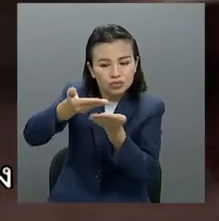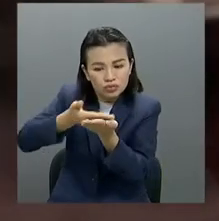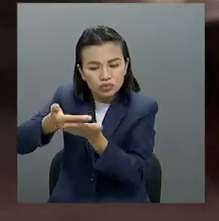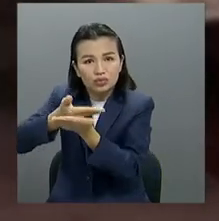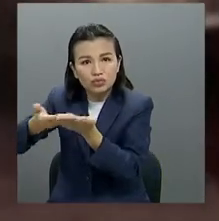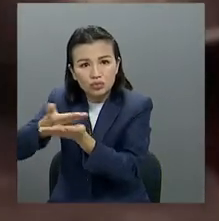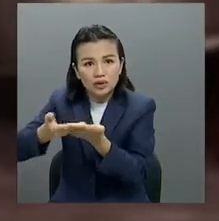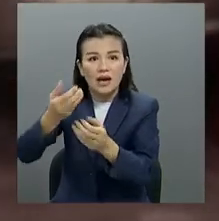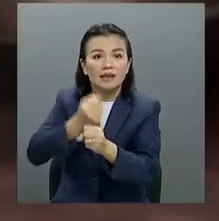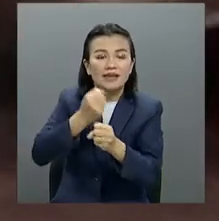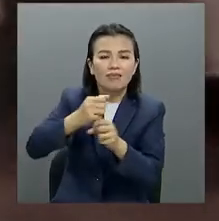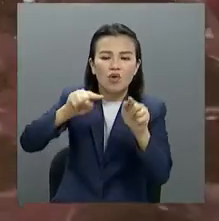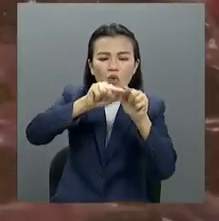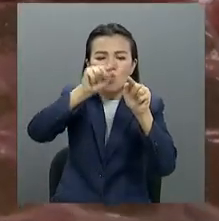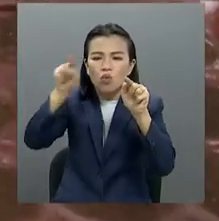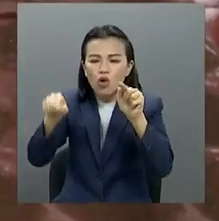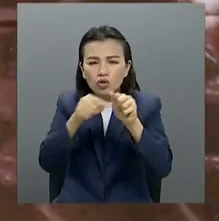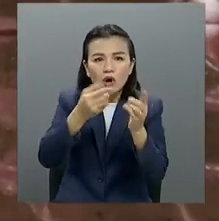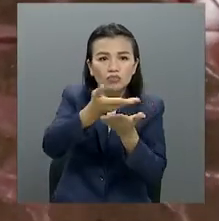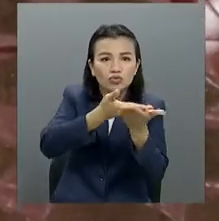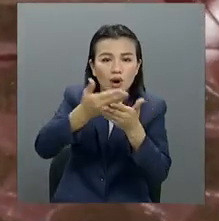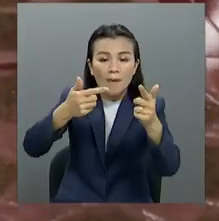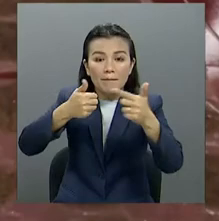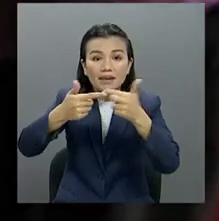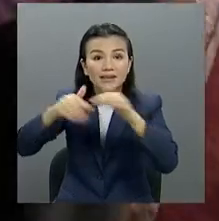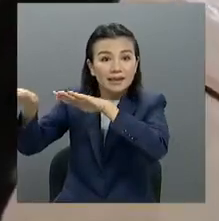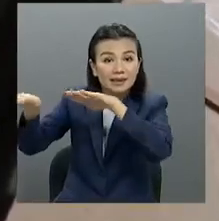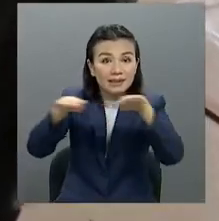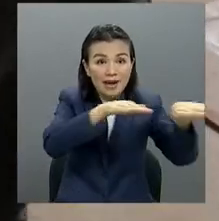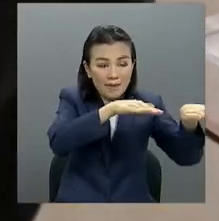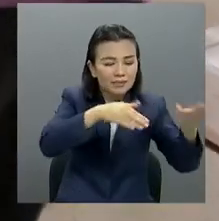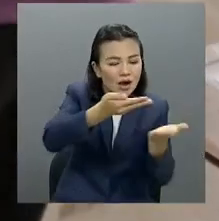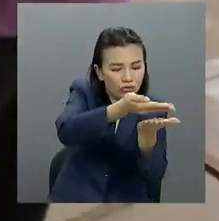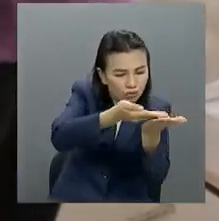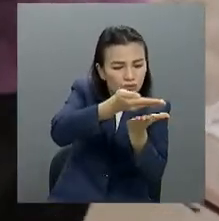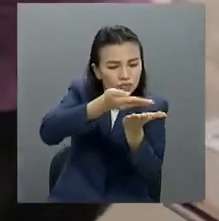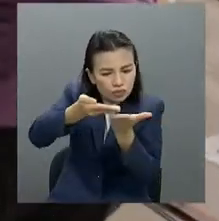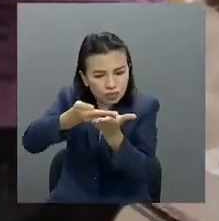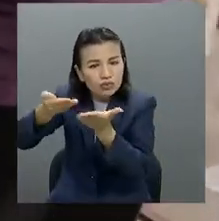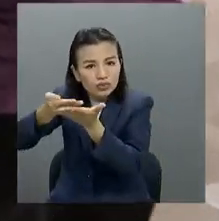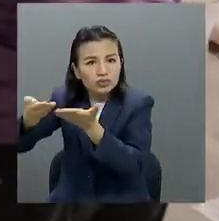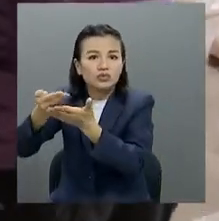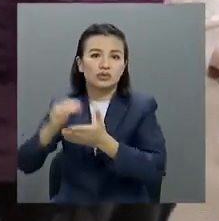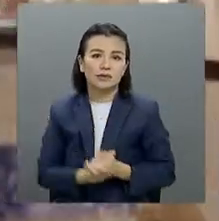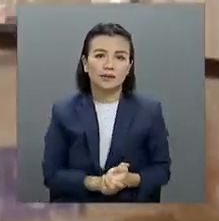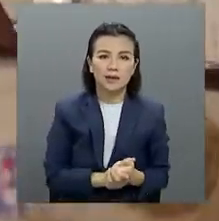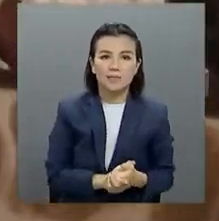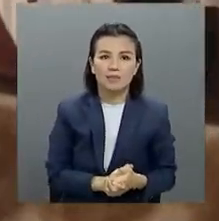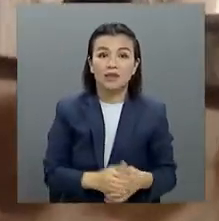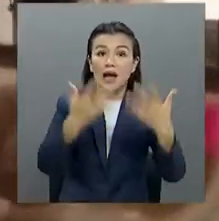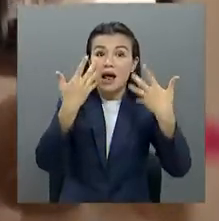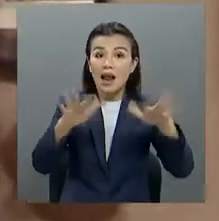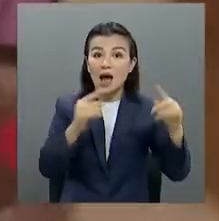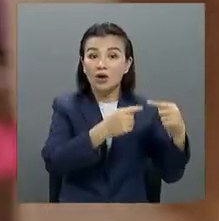มบนแผ่นพลาสติกใสที่เตรียมไว้จากนั้นนำไปผึ่งให้